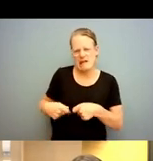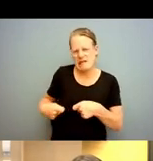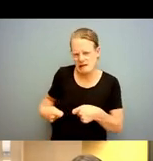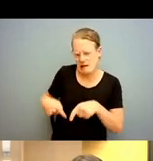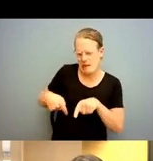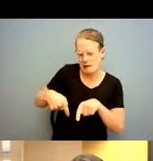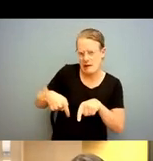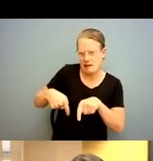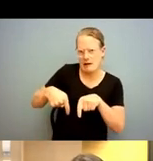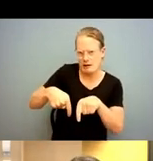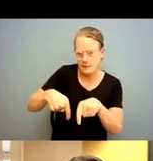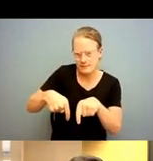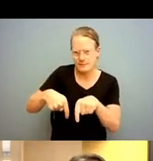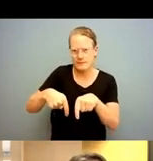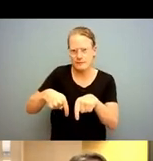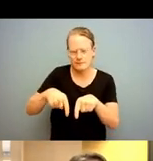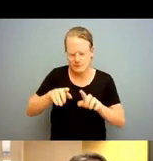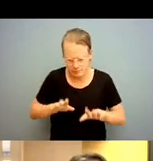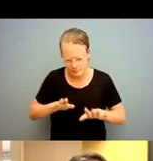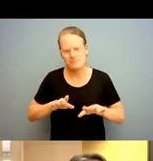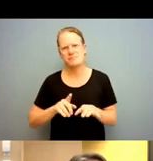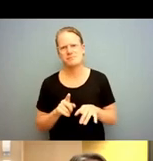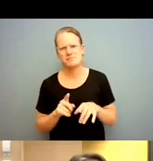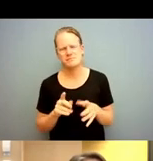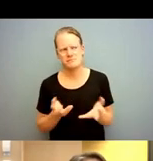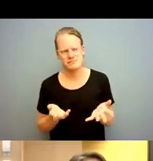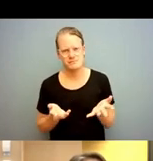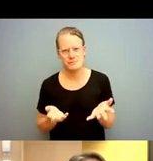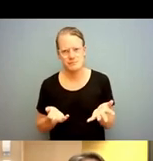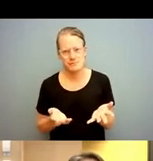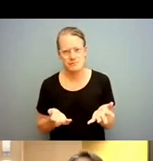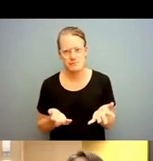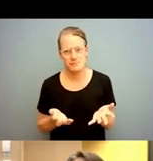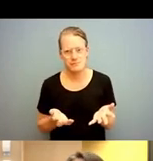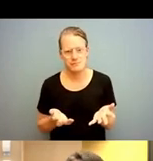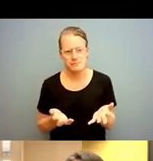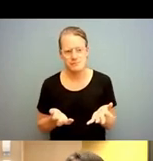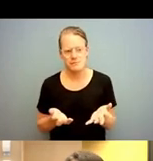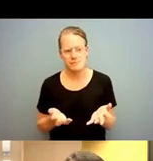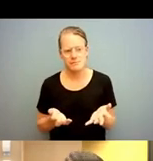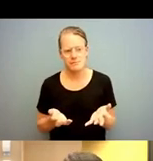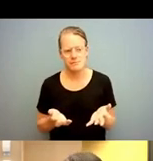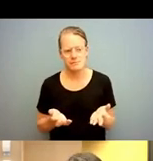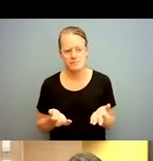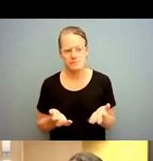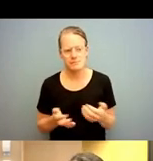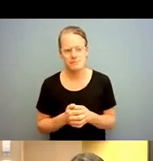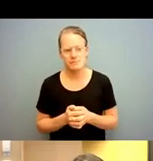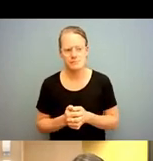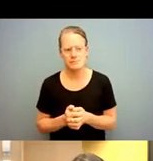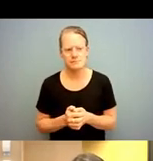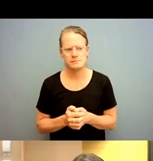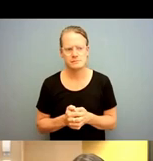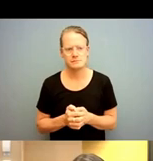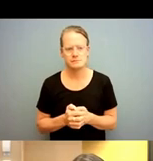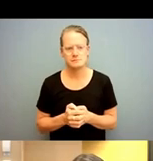häivulkke lähti seere, vaikka se on muu passa. No, se on leitoppe edes männävuota ruoftu lähti